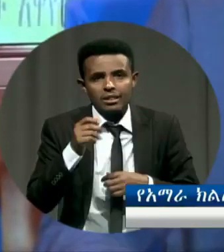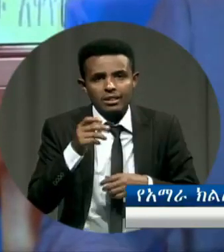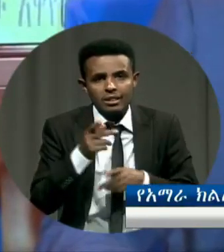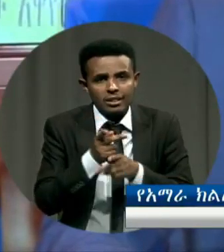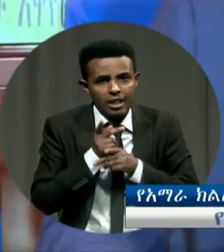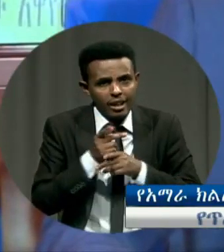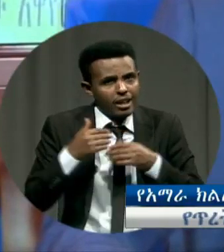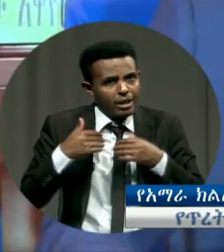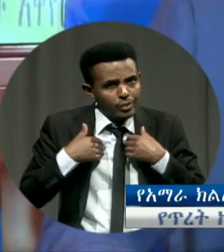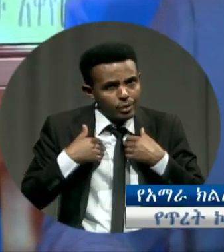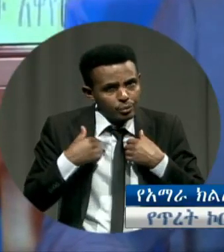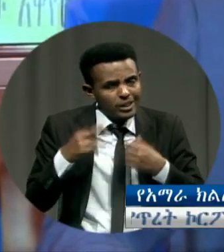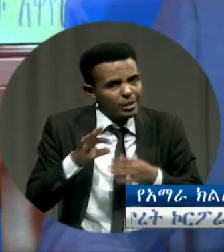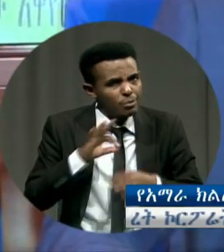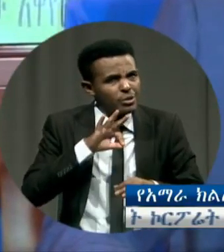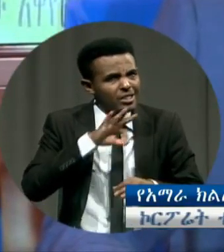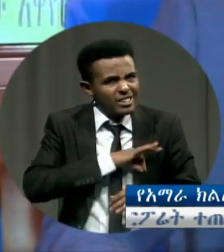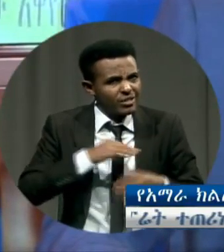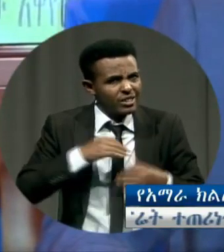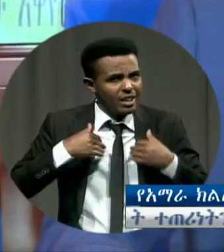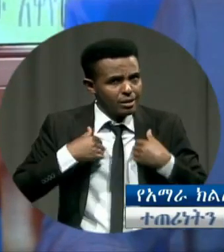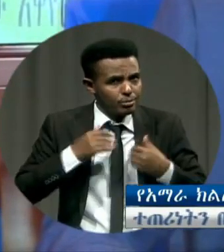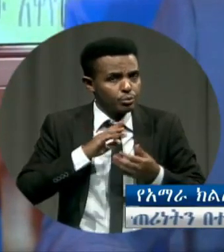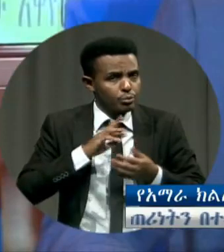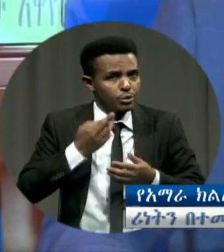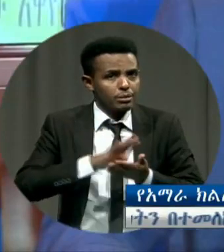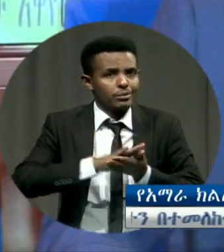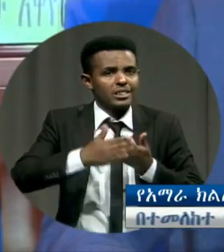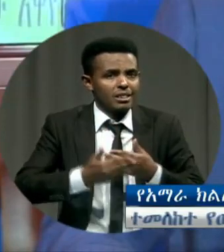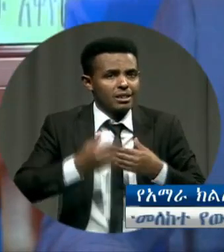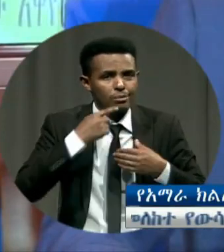ትርፍ ነው ያለው ሚለውን ማወቅ ያለብን ይመስለኛል